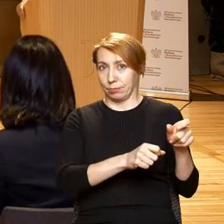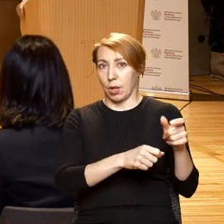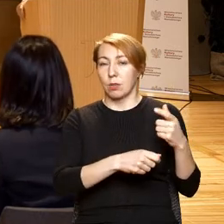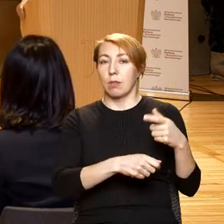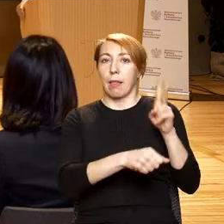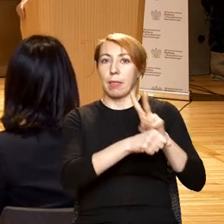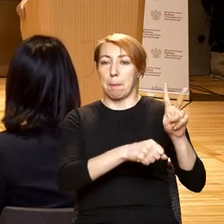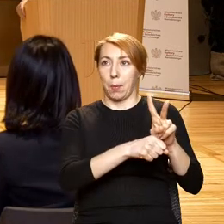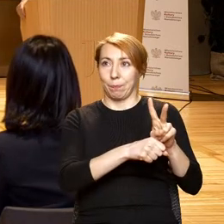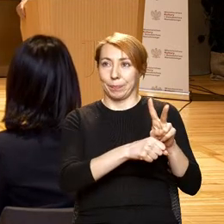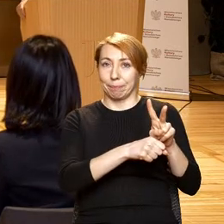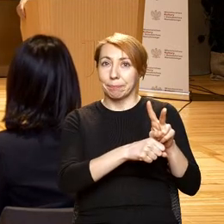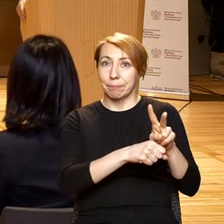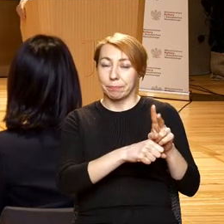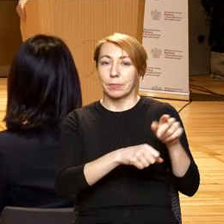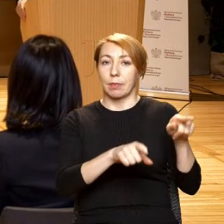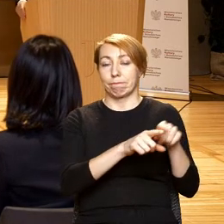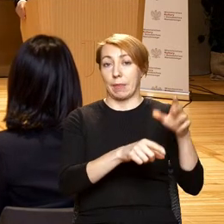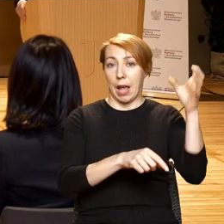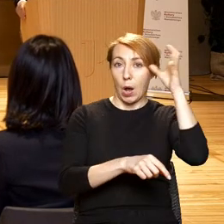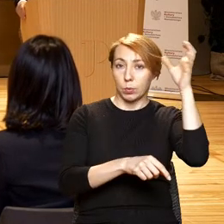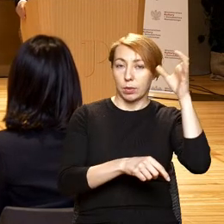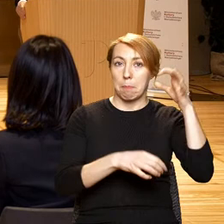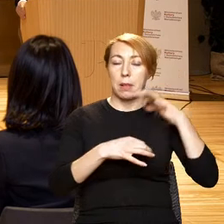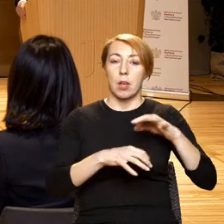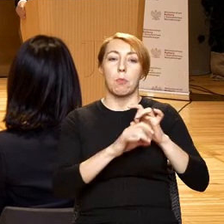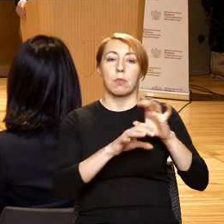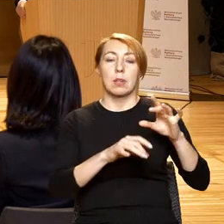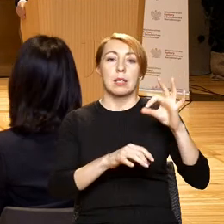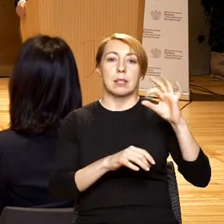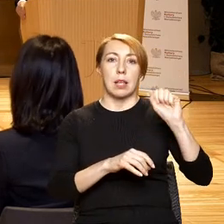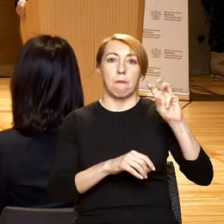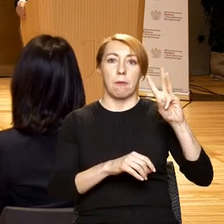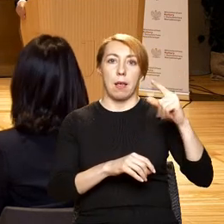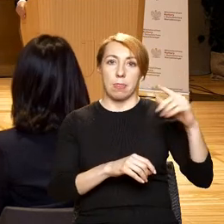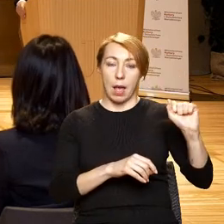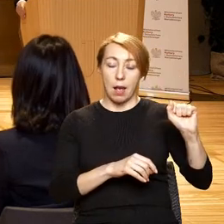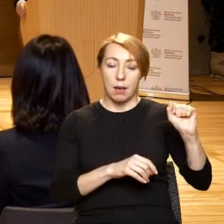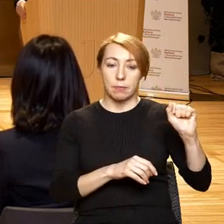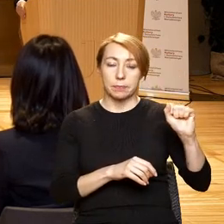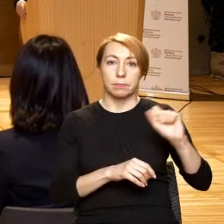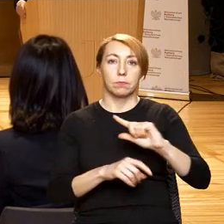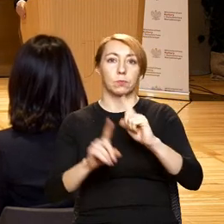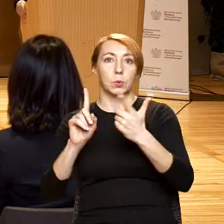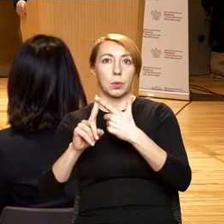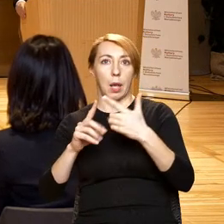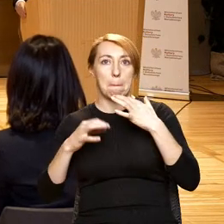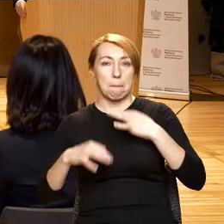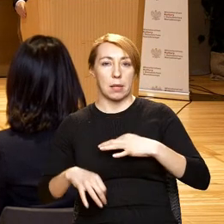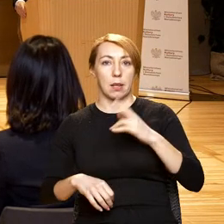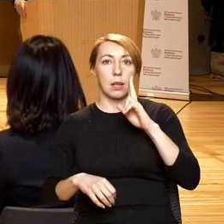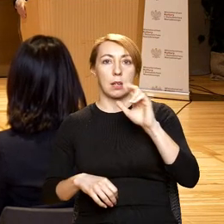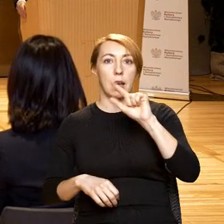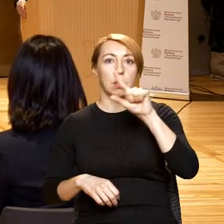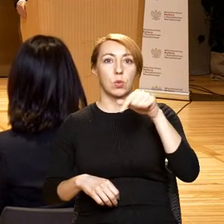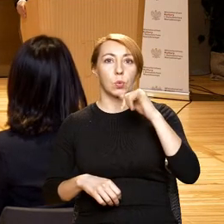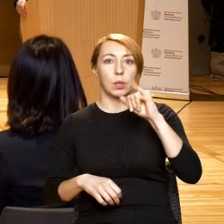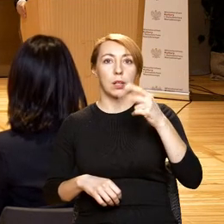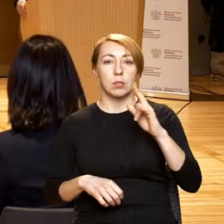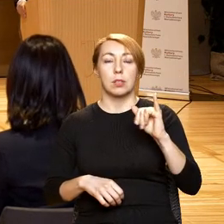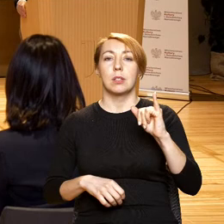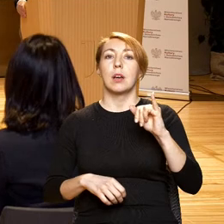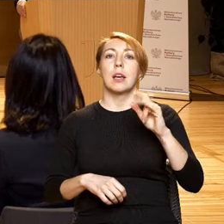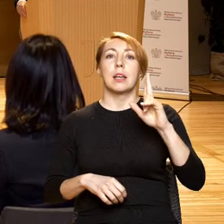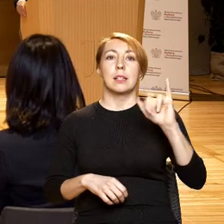nami, bardzo ważne, właśnie autor, pan profesor Kazuhiko Sawada i pan Kazuyasu Kimura,